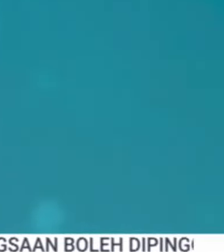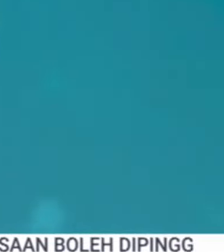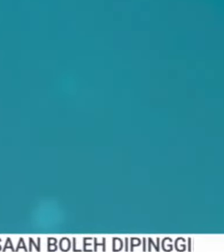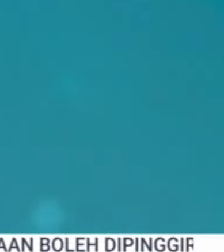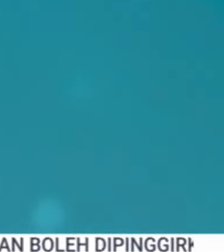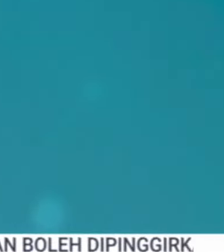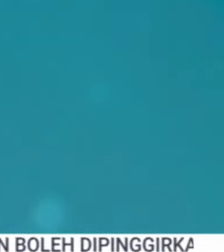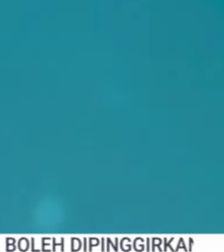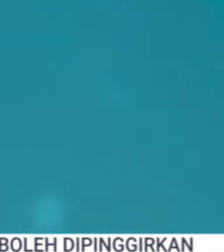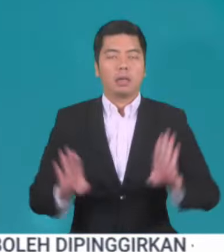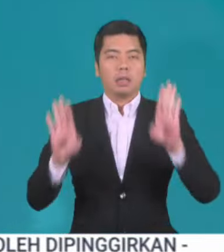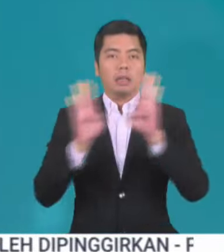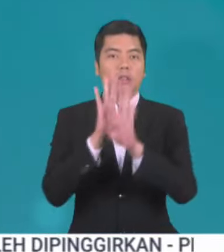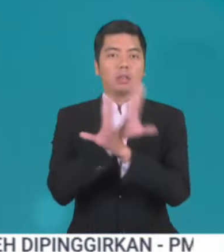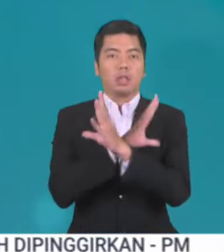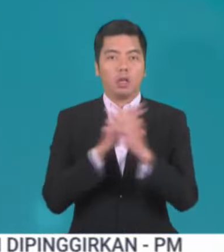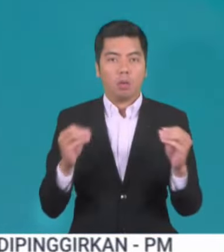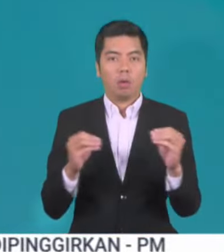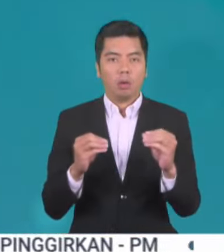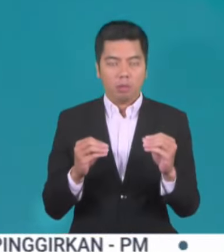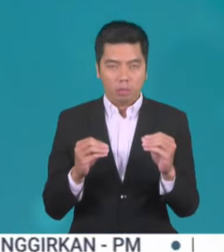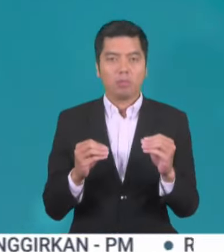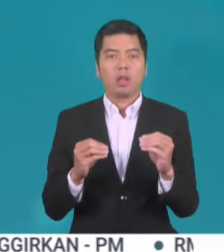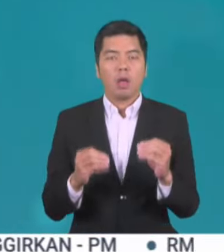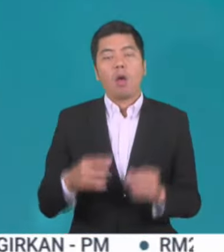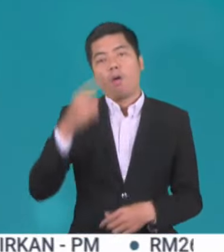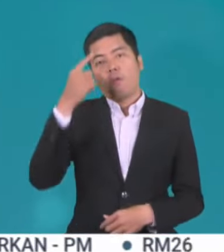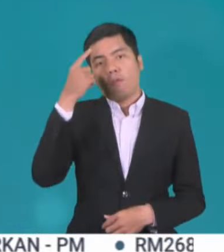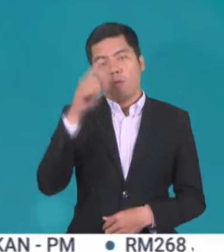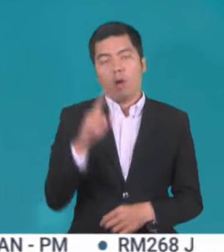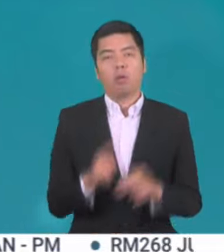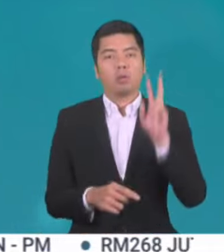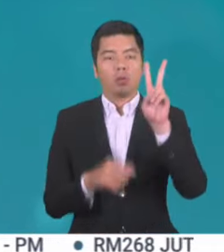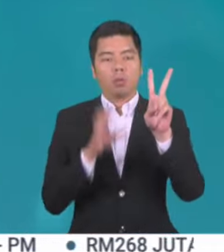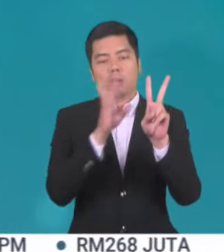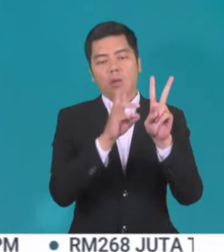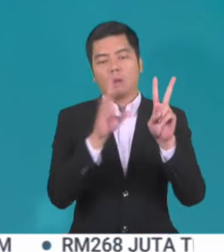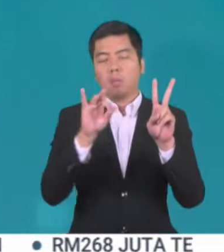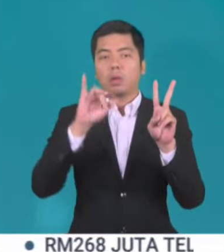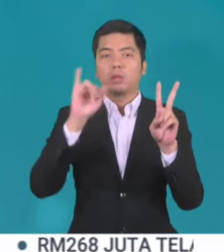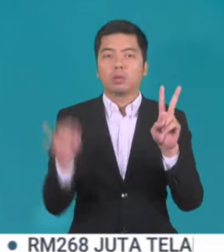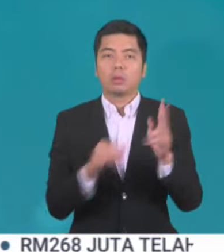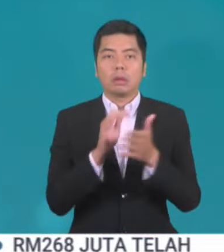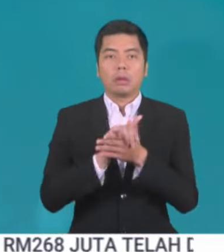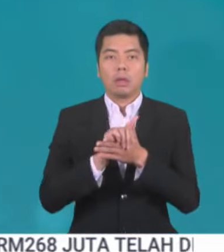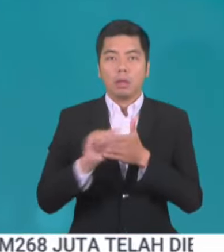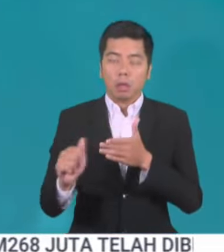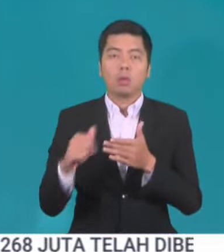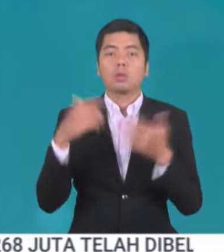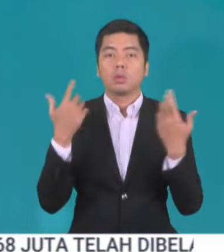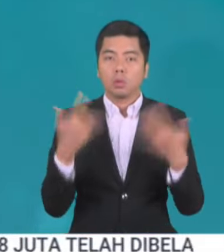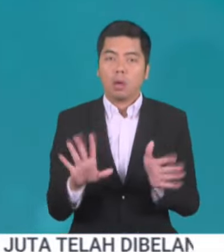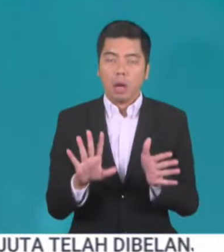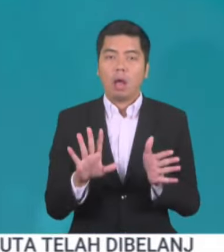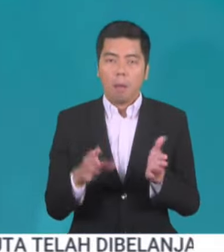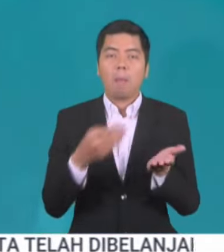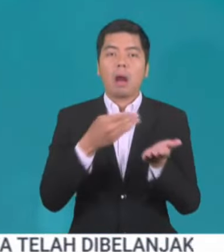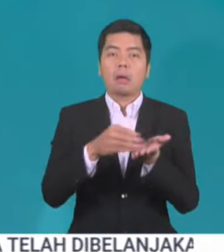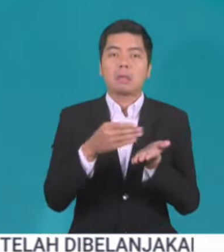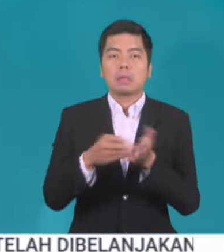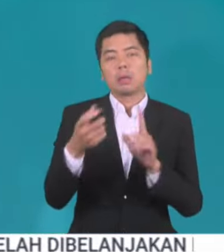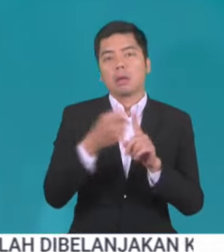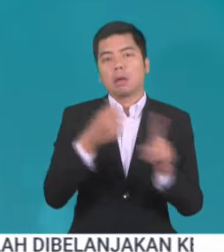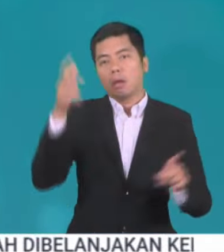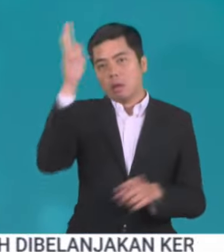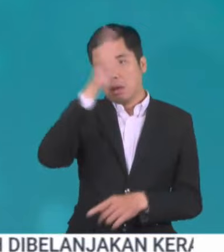Baik saudara, seterusnya ke Bumi Kenyalang. Antara paparan hari ini, sejumlah RM268 juta telah dibelanjakan